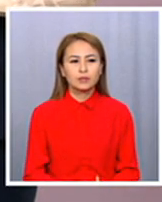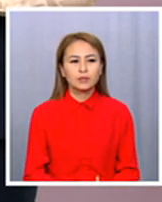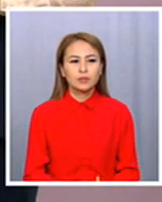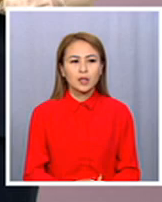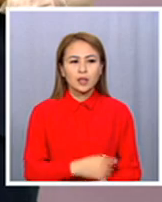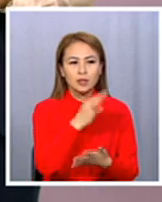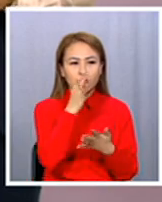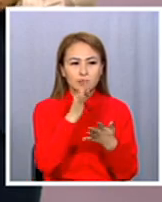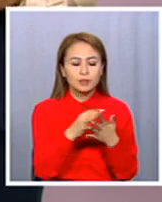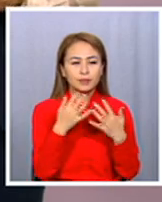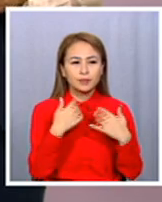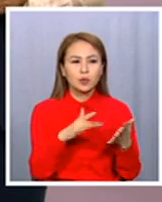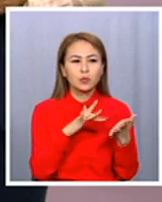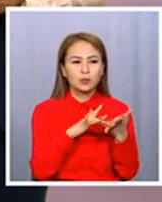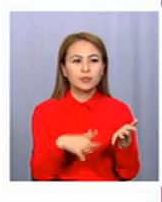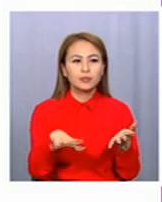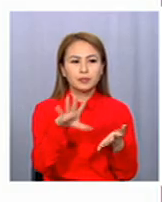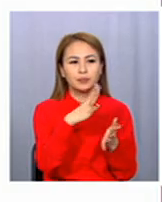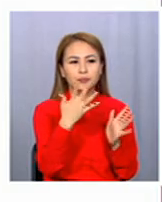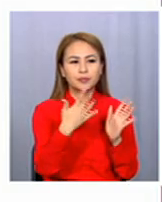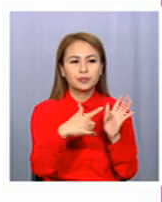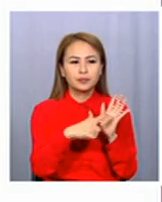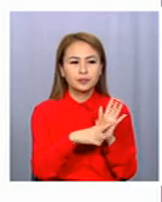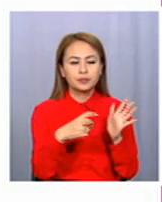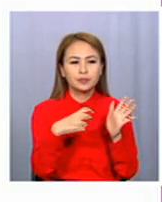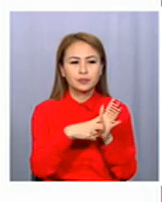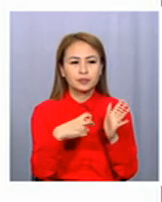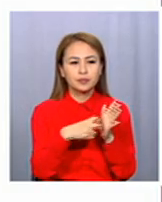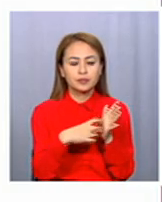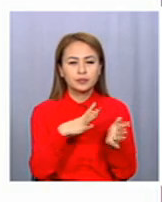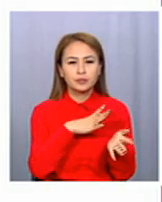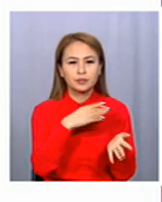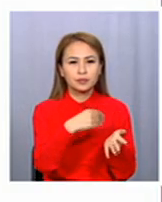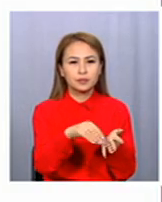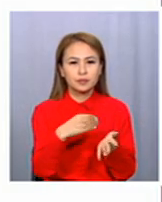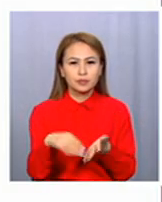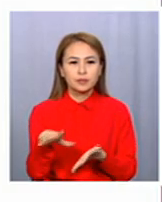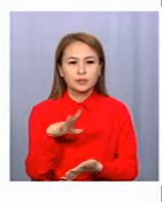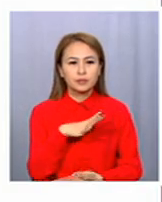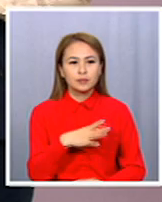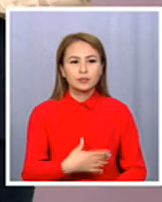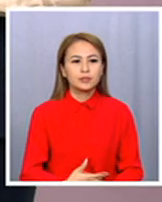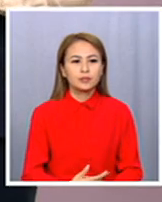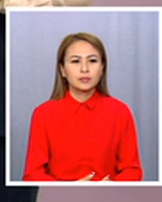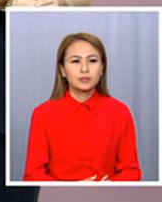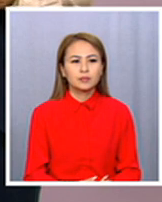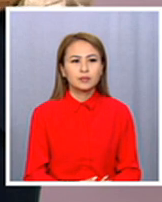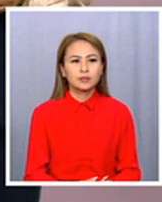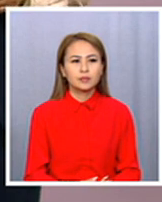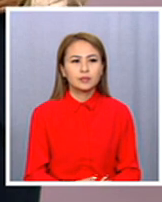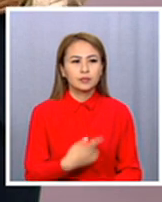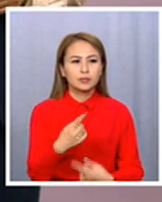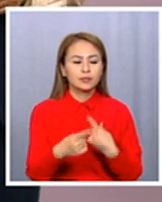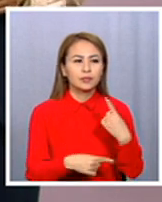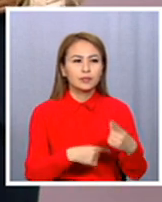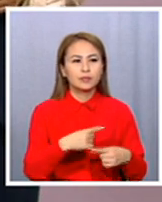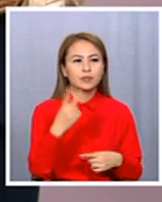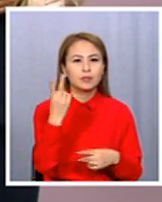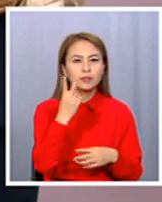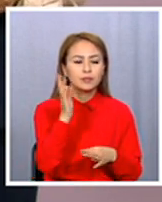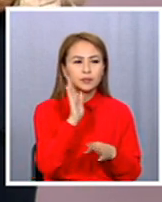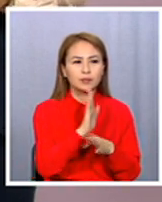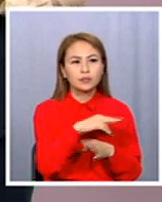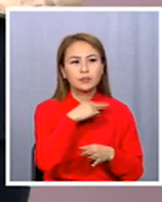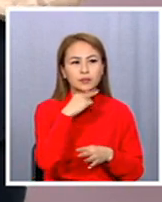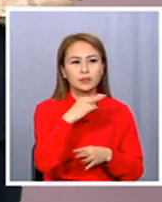жауабы туристер барлығы 57 ашық қат сатып алды. Келесі екінші тапсырмаға